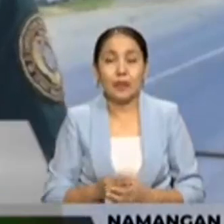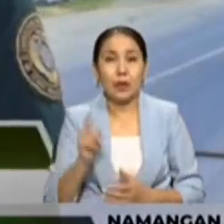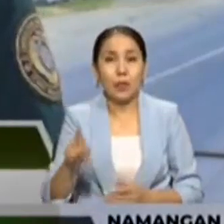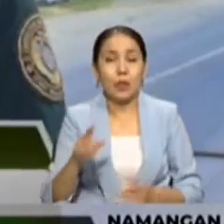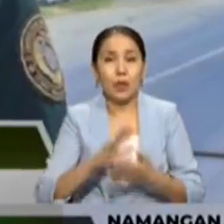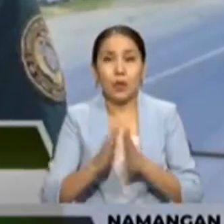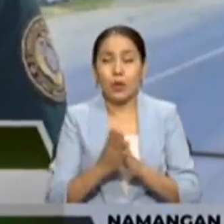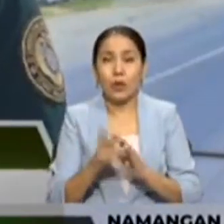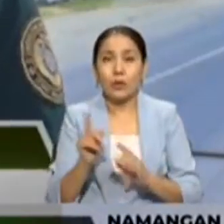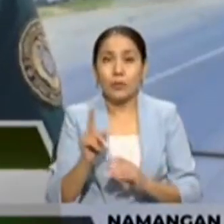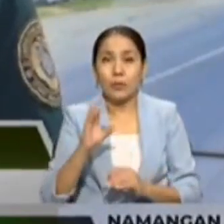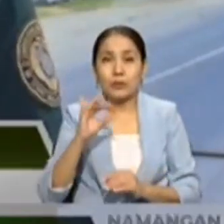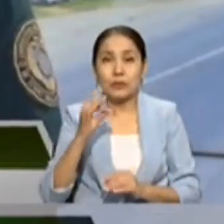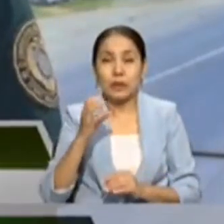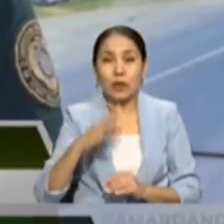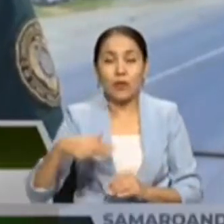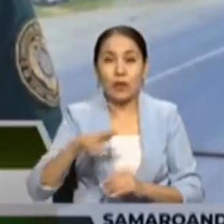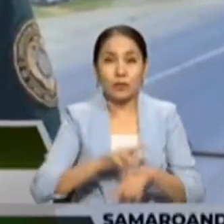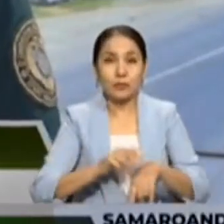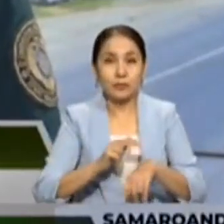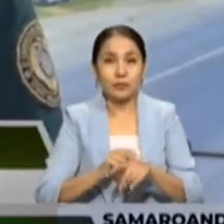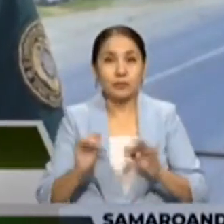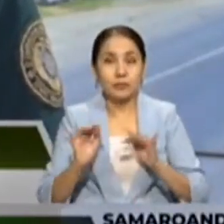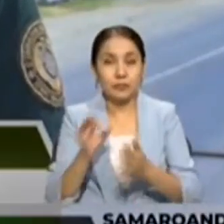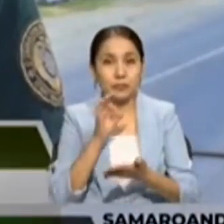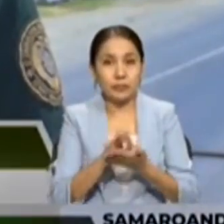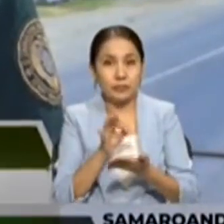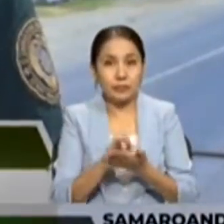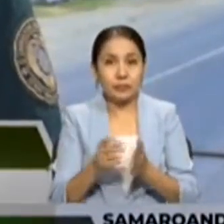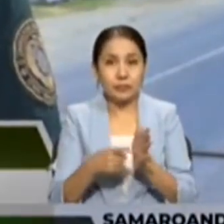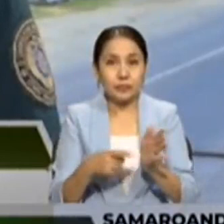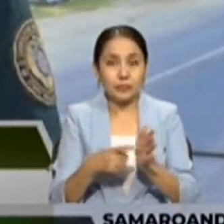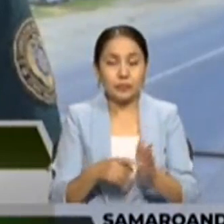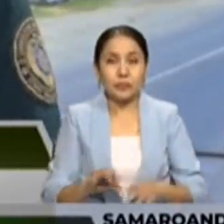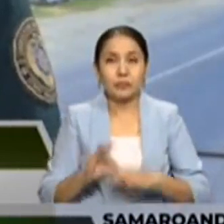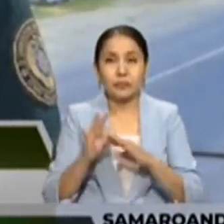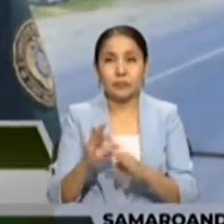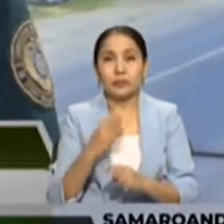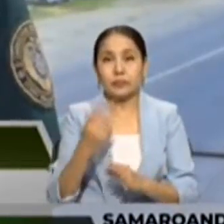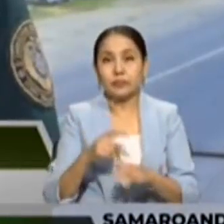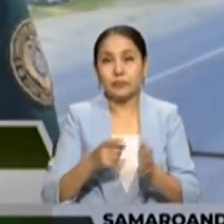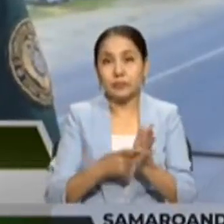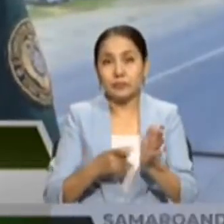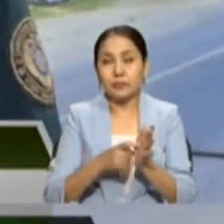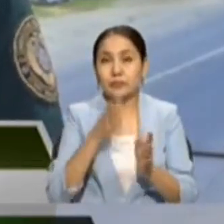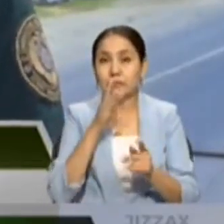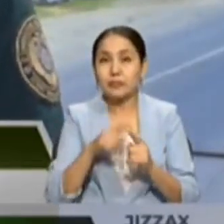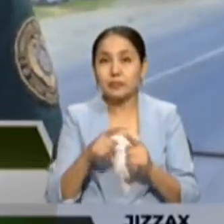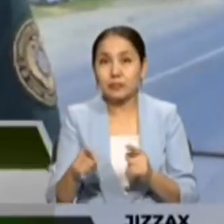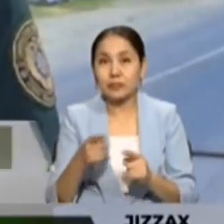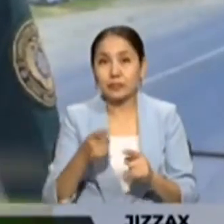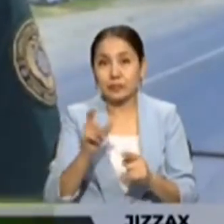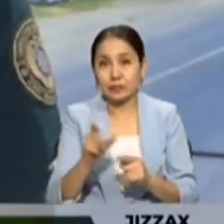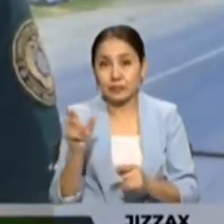holat yuzasidan Sirdaryo viloyati ichki ishlar boshqarmasi mas'ul xodimlari tomonidan surishtiruv harakatlari olib borildi. Surishtiruv harakatlari davomida